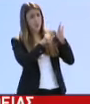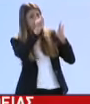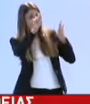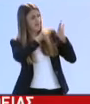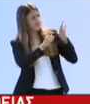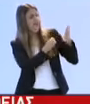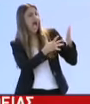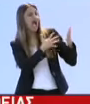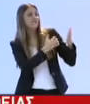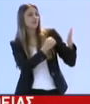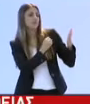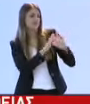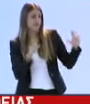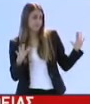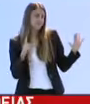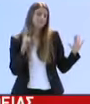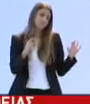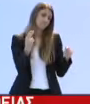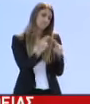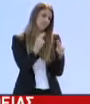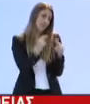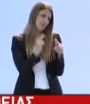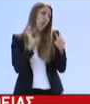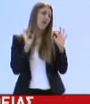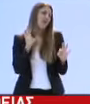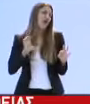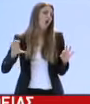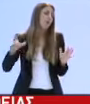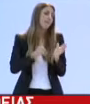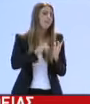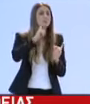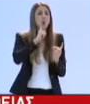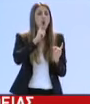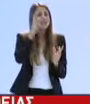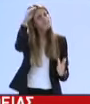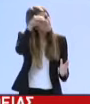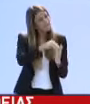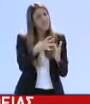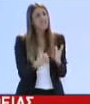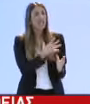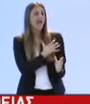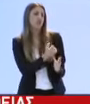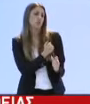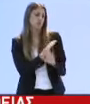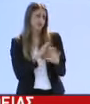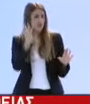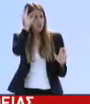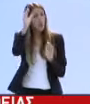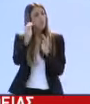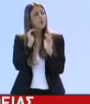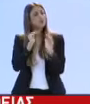άλφα, αποτελεί εθνικό κεφάλαιο για κάθε χώρα στην προάσπιση των συμφερόντων της. Πολύ περισσότερο